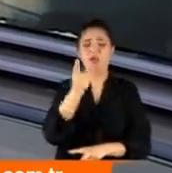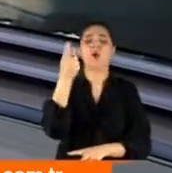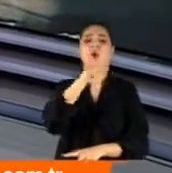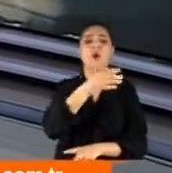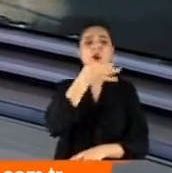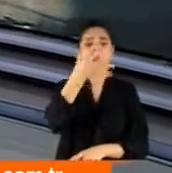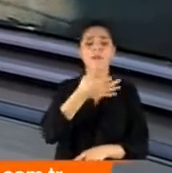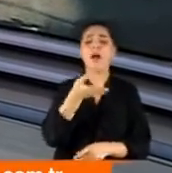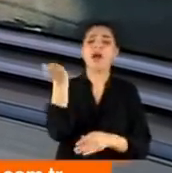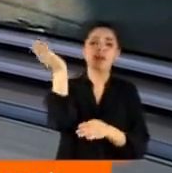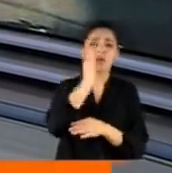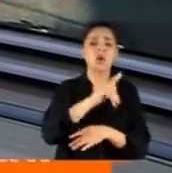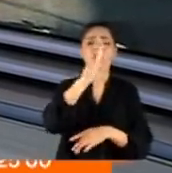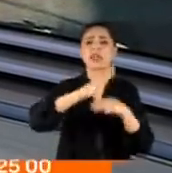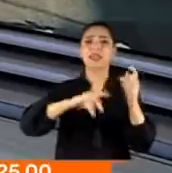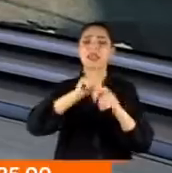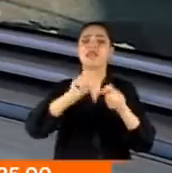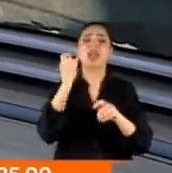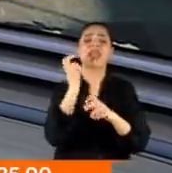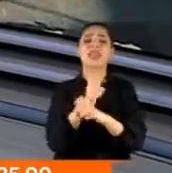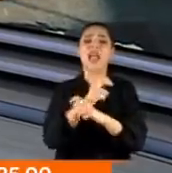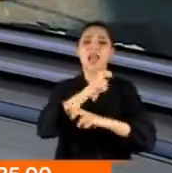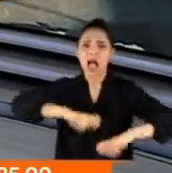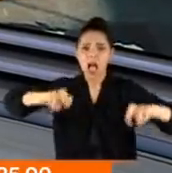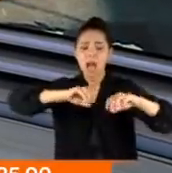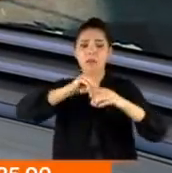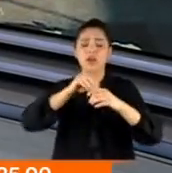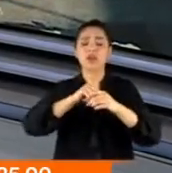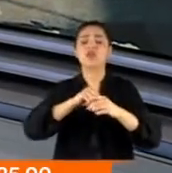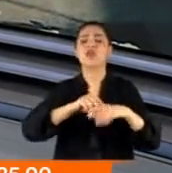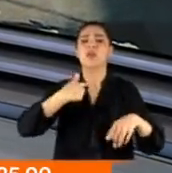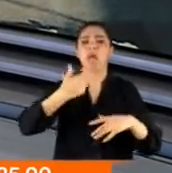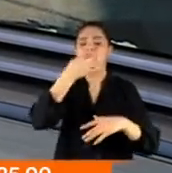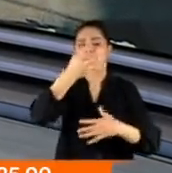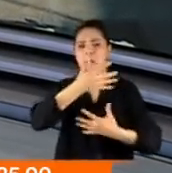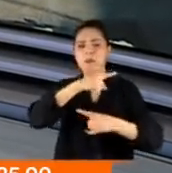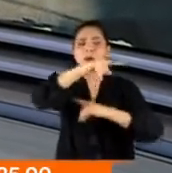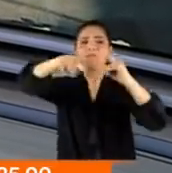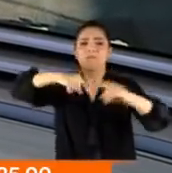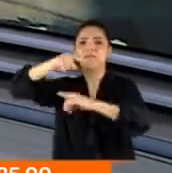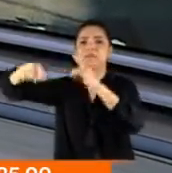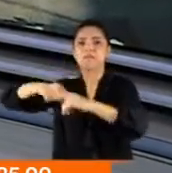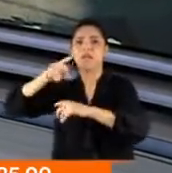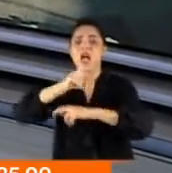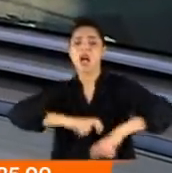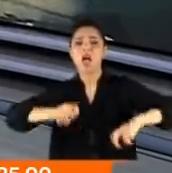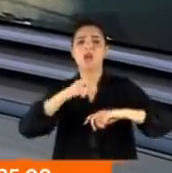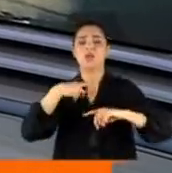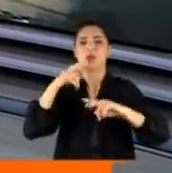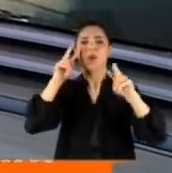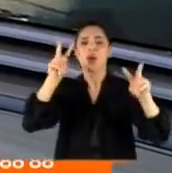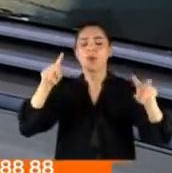de inşaatlardaki tehlikeleri araştırmak için çıktık yola. Orayı baz alarak elbette. Ve karşılaştığımız manzara gerçekten